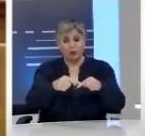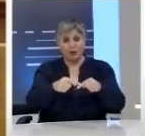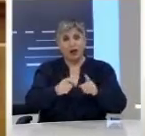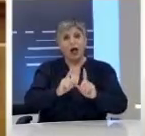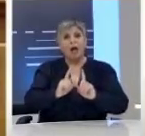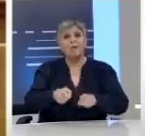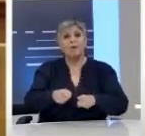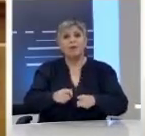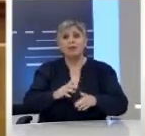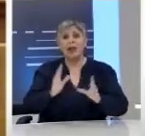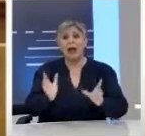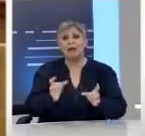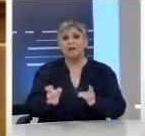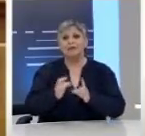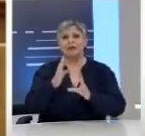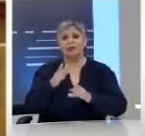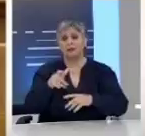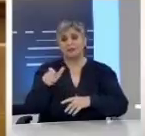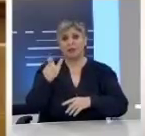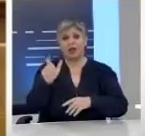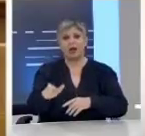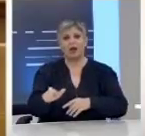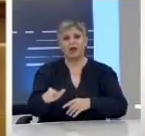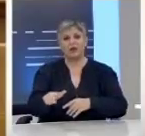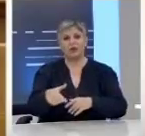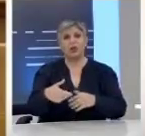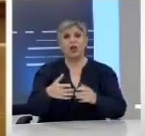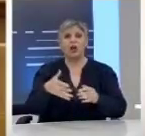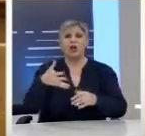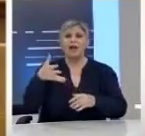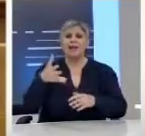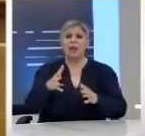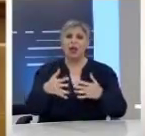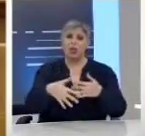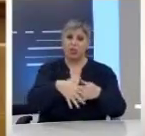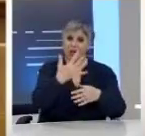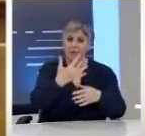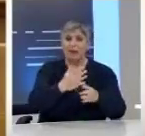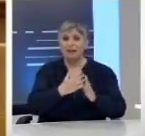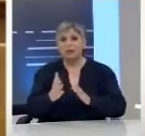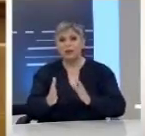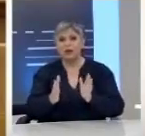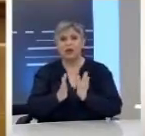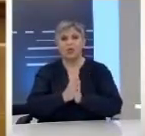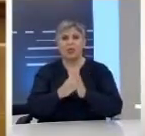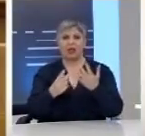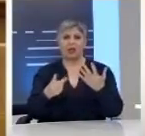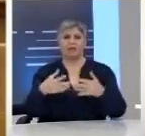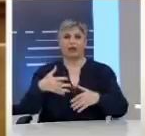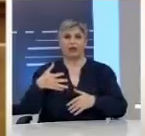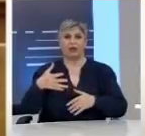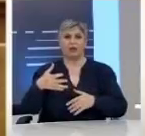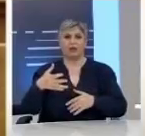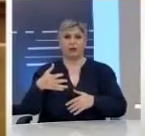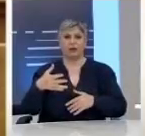Βρισκόσαστε σε πλήρη αντίθεση με αυτά που λέτε και κυρίως με αυτά που προτείνετε. Και είπατε το άλλο,